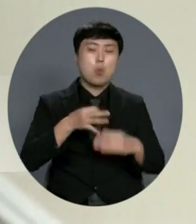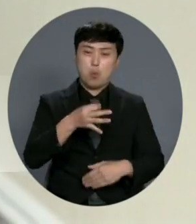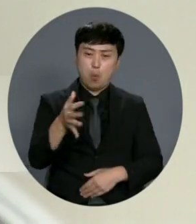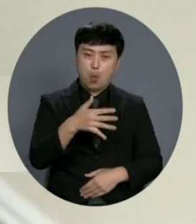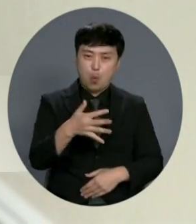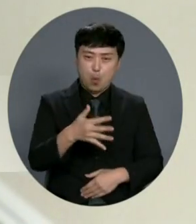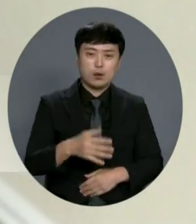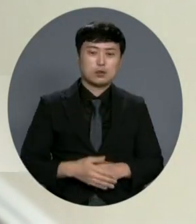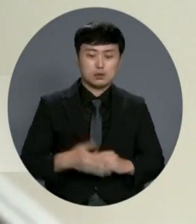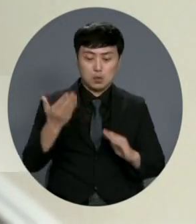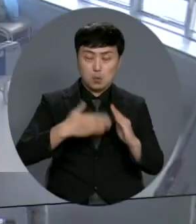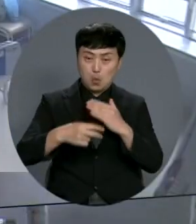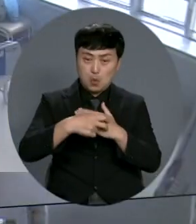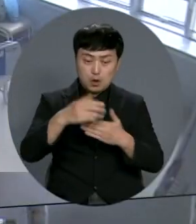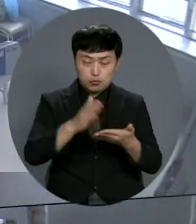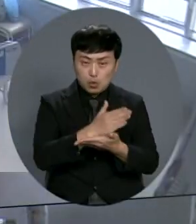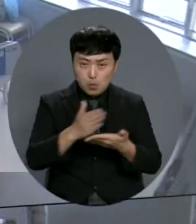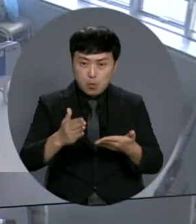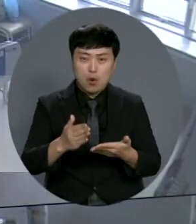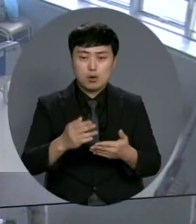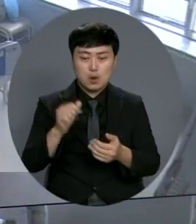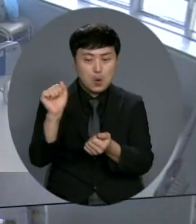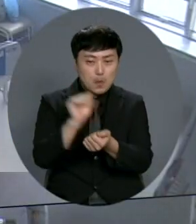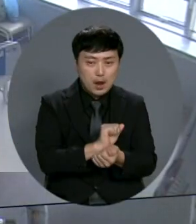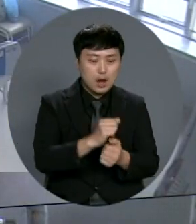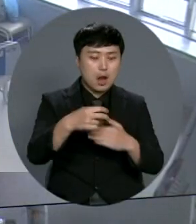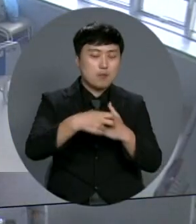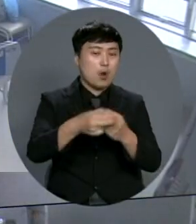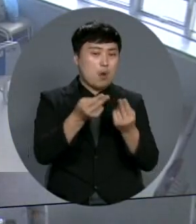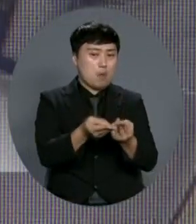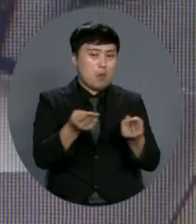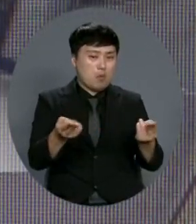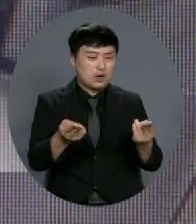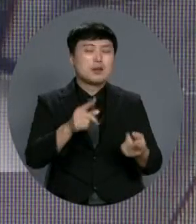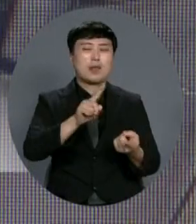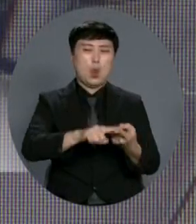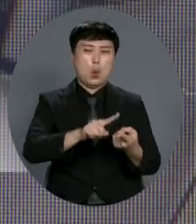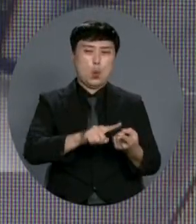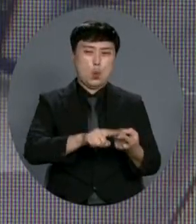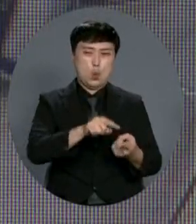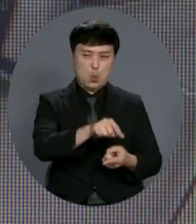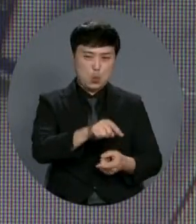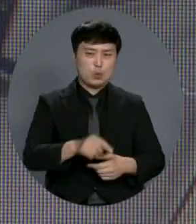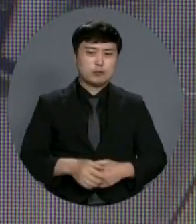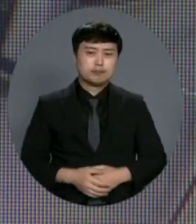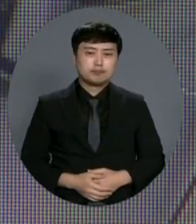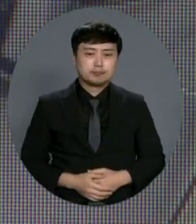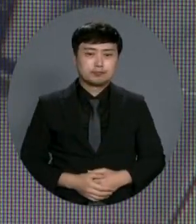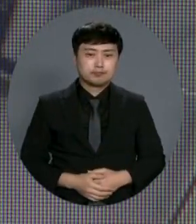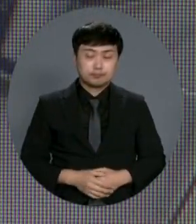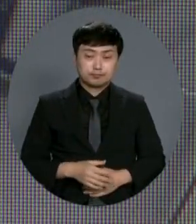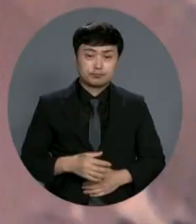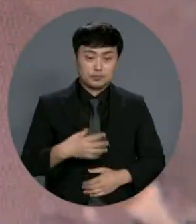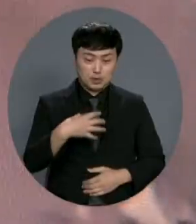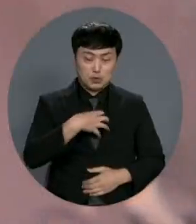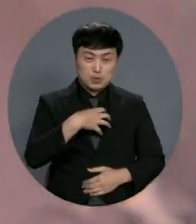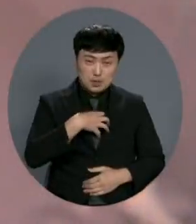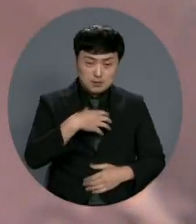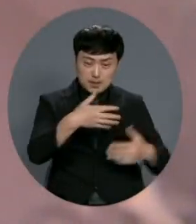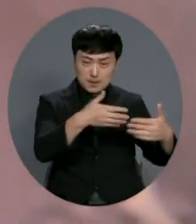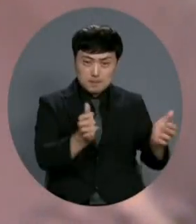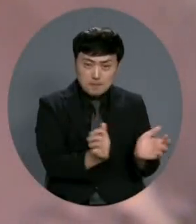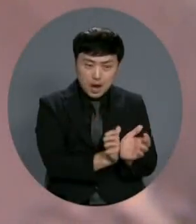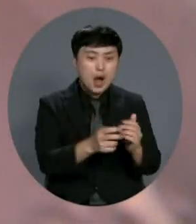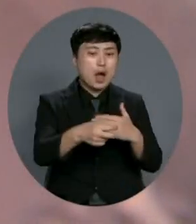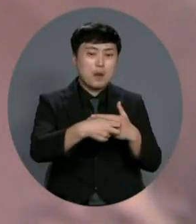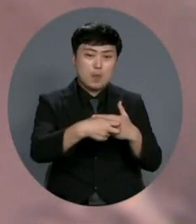보건소 선별 진료소와 확진자를 위한 지정 병상은 당분간 유지합니다 고위험금 보호를 위해